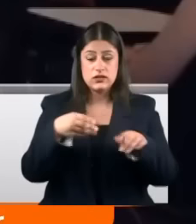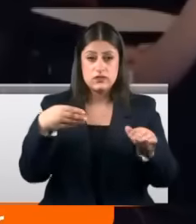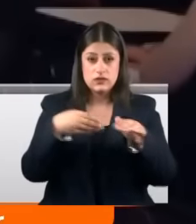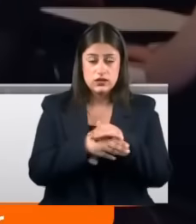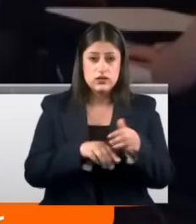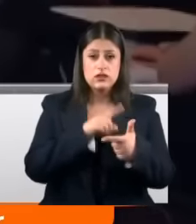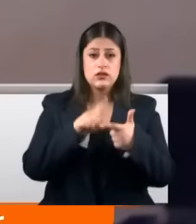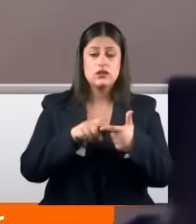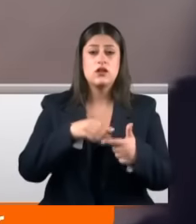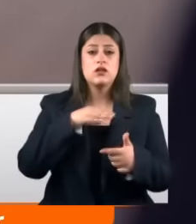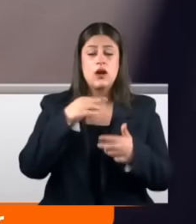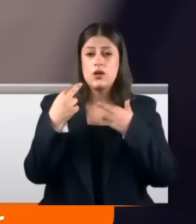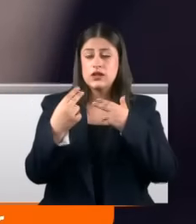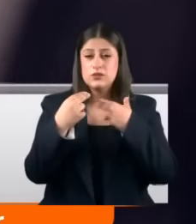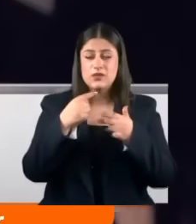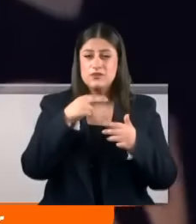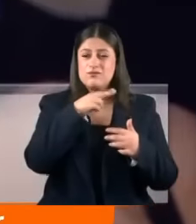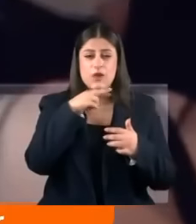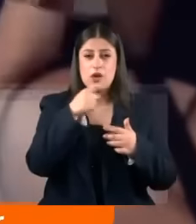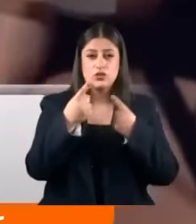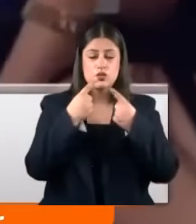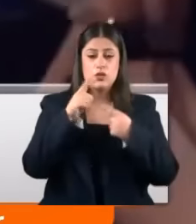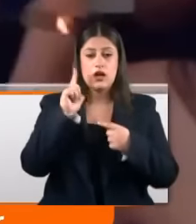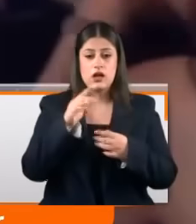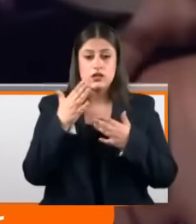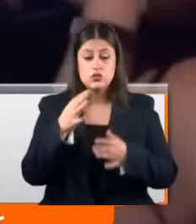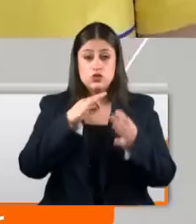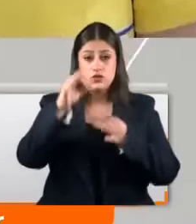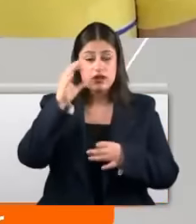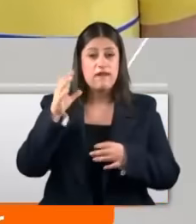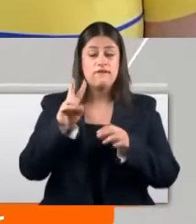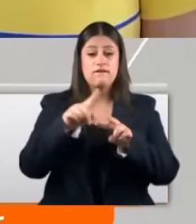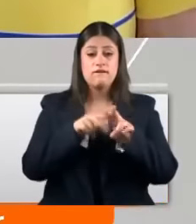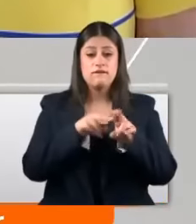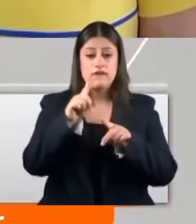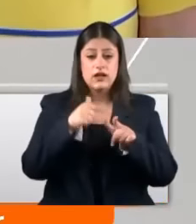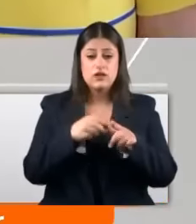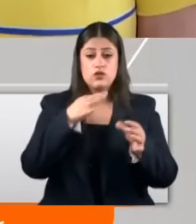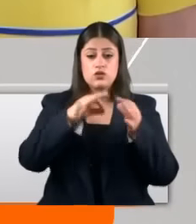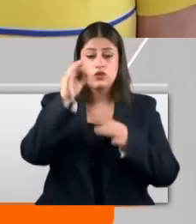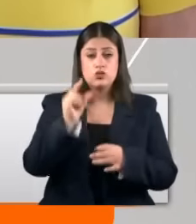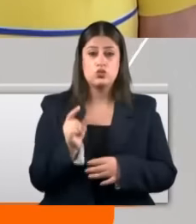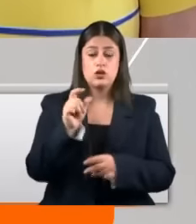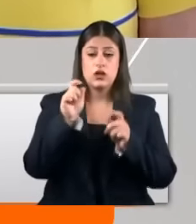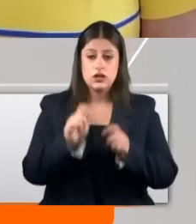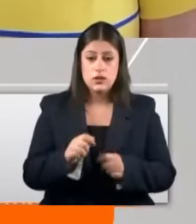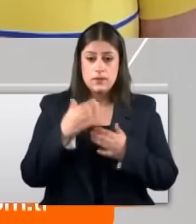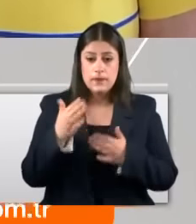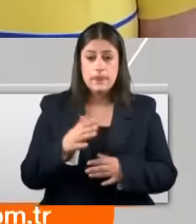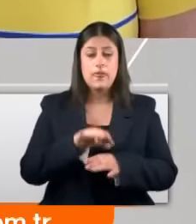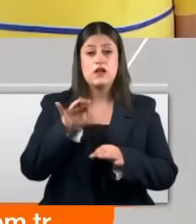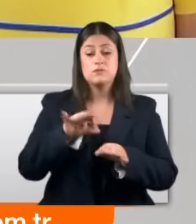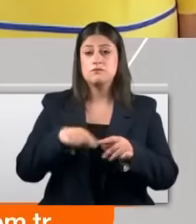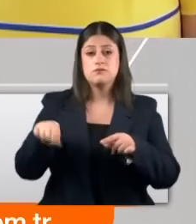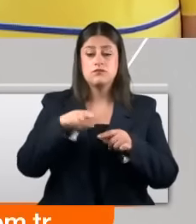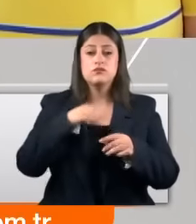de yabancı dil şartı. Uzmanlarsa vakıf üniversitelerini uyarıyor. Turizm sektöründe artık tatilciler yurt dışını tercih